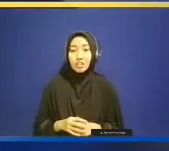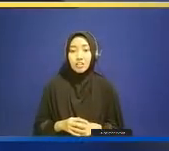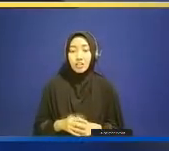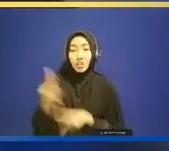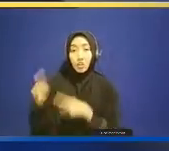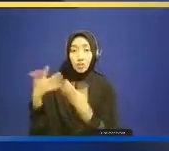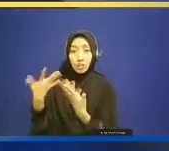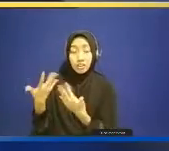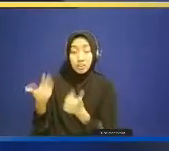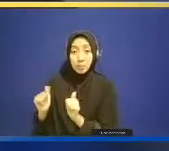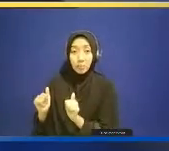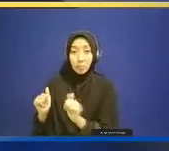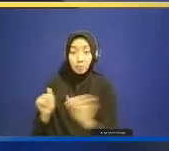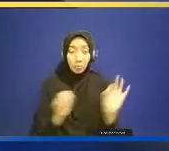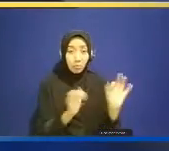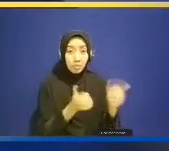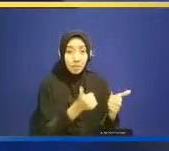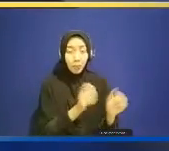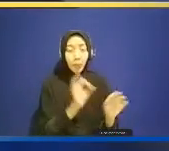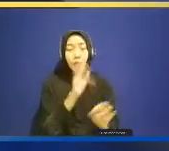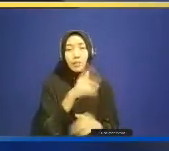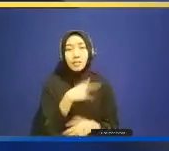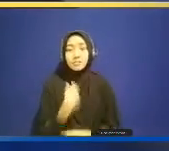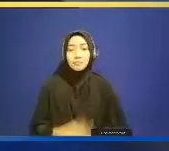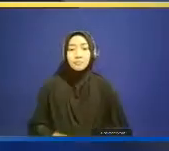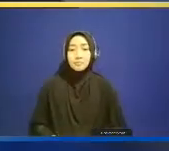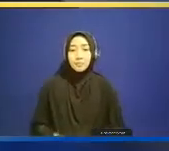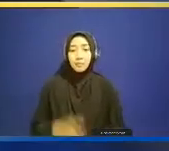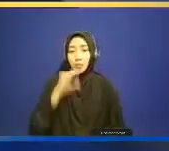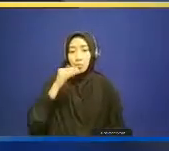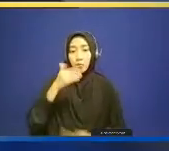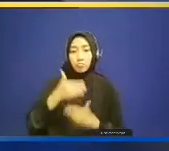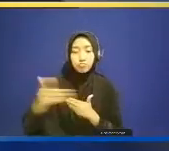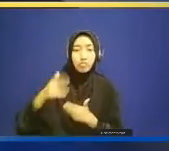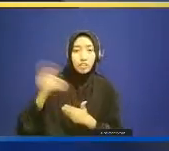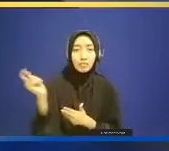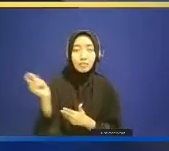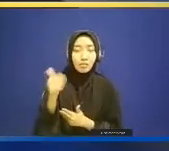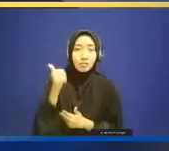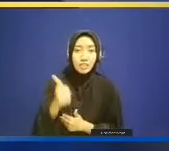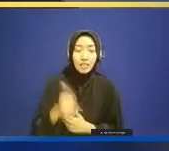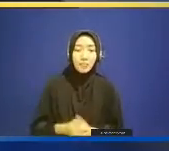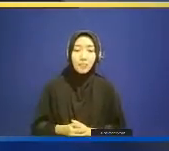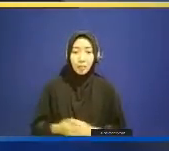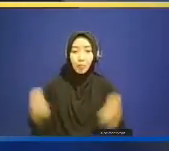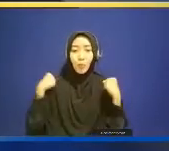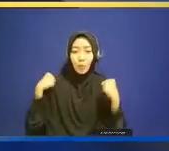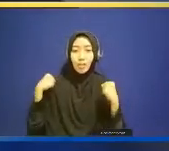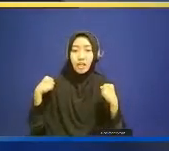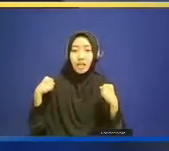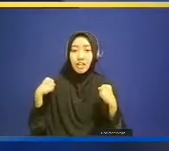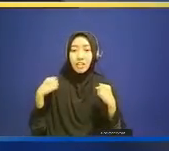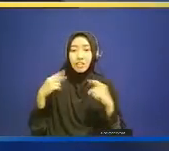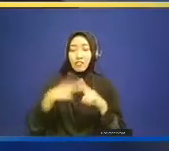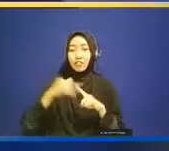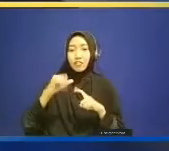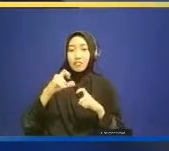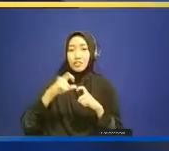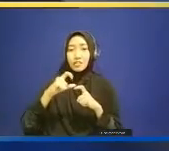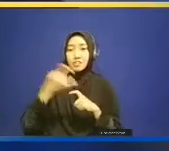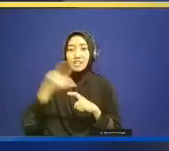belum juga baik kita suruh ngomong terus bisa saya terus ada menguatkan desentralisasi fiskal untuk